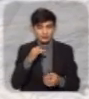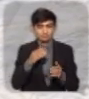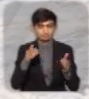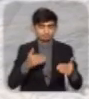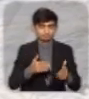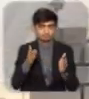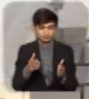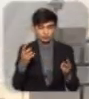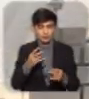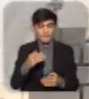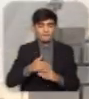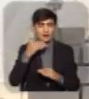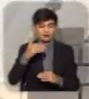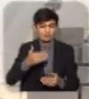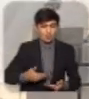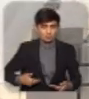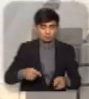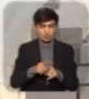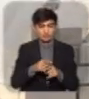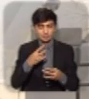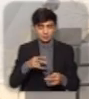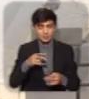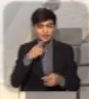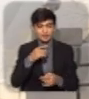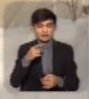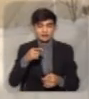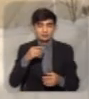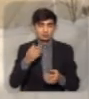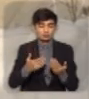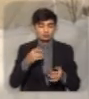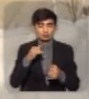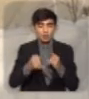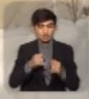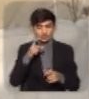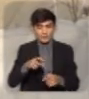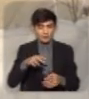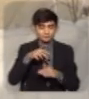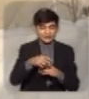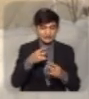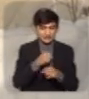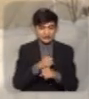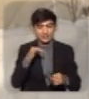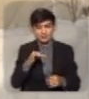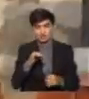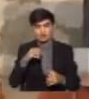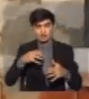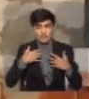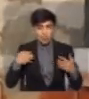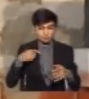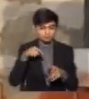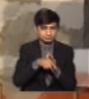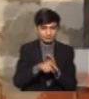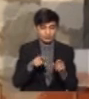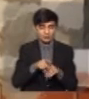и не выше пояса человека. Главное, чтобы на могилу не ступала нога человека или животного. А вот украшения могил ислам не